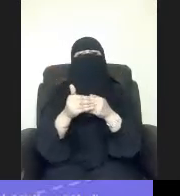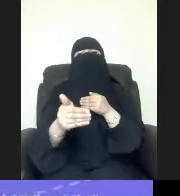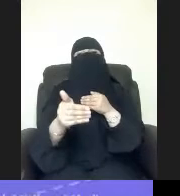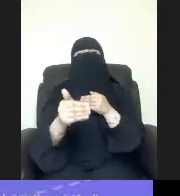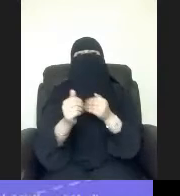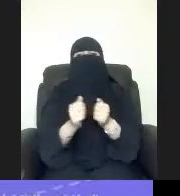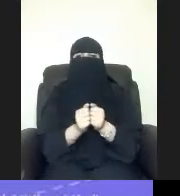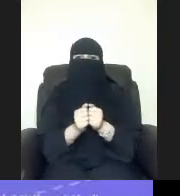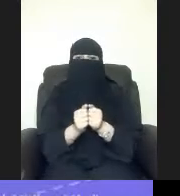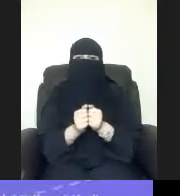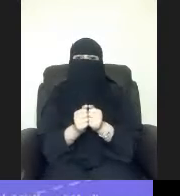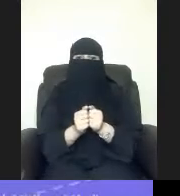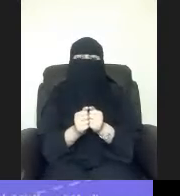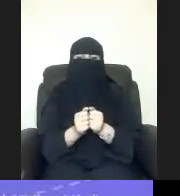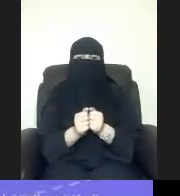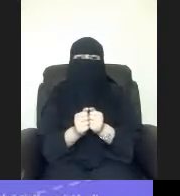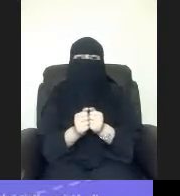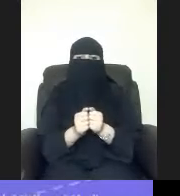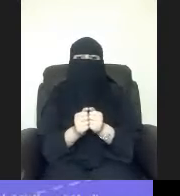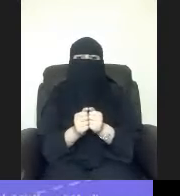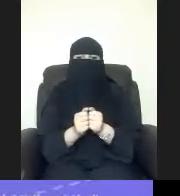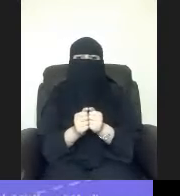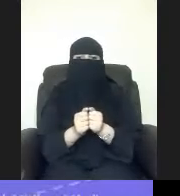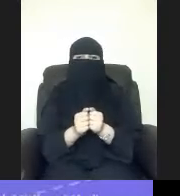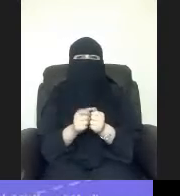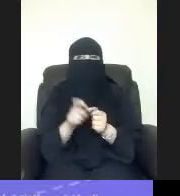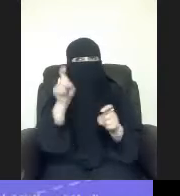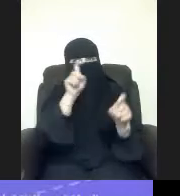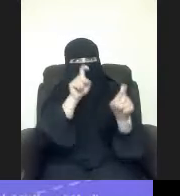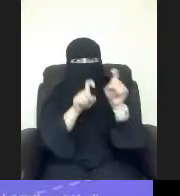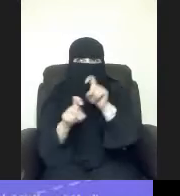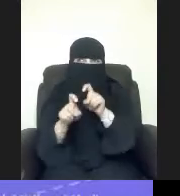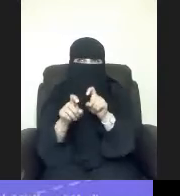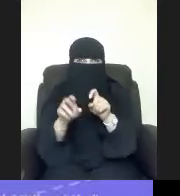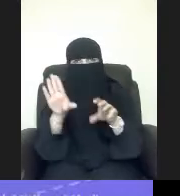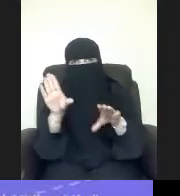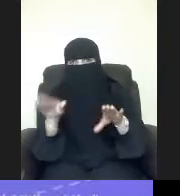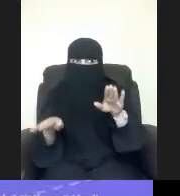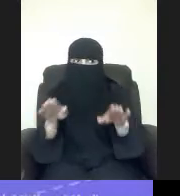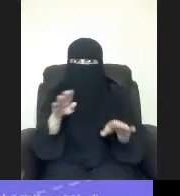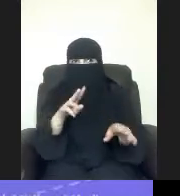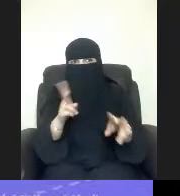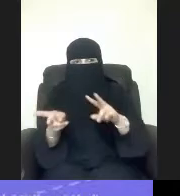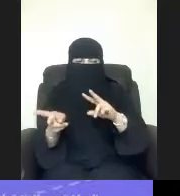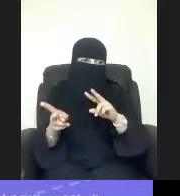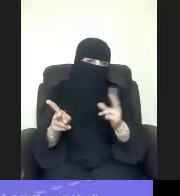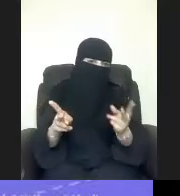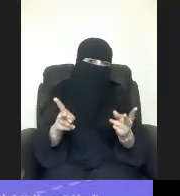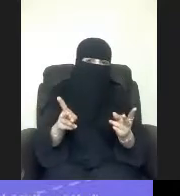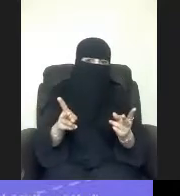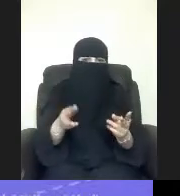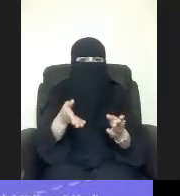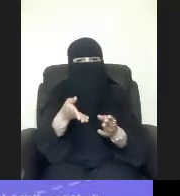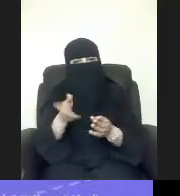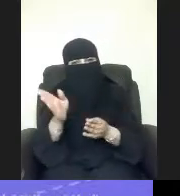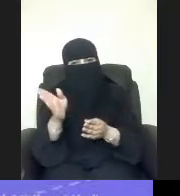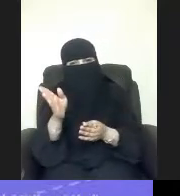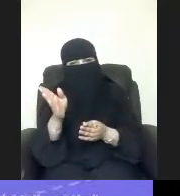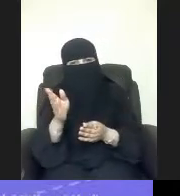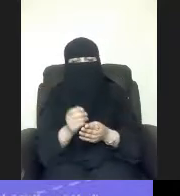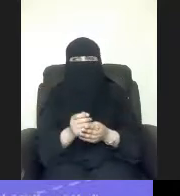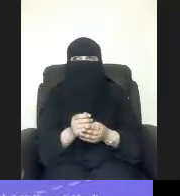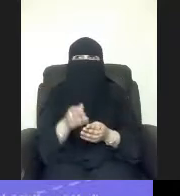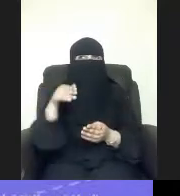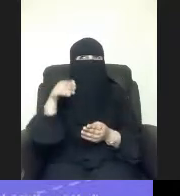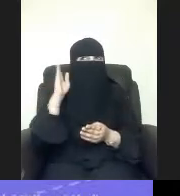فإذا الحقيقة السؤال عن المقارنة بين نتائج أو مخرجات التعلم وجها